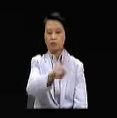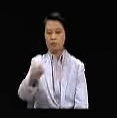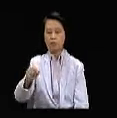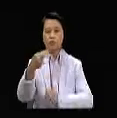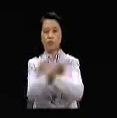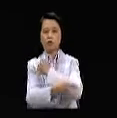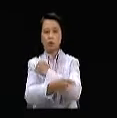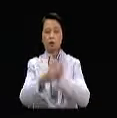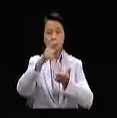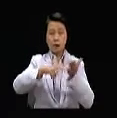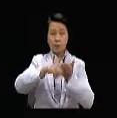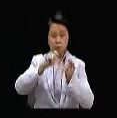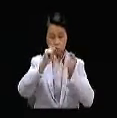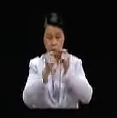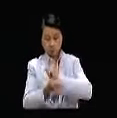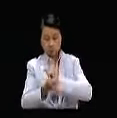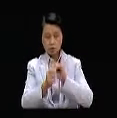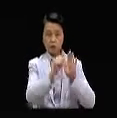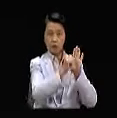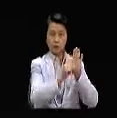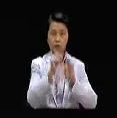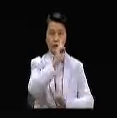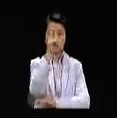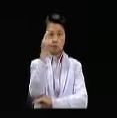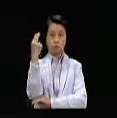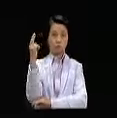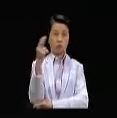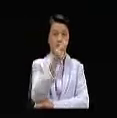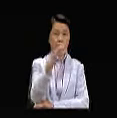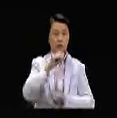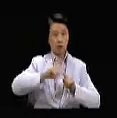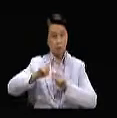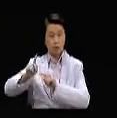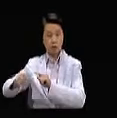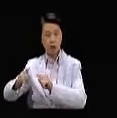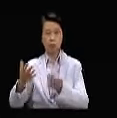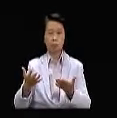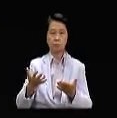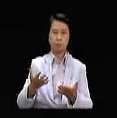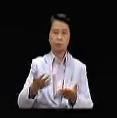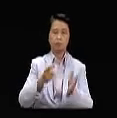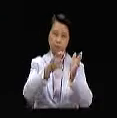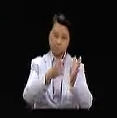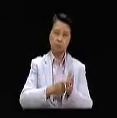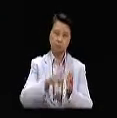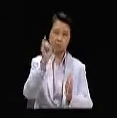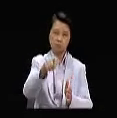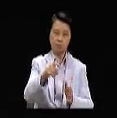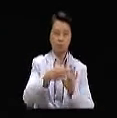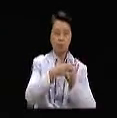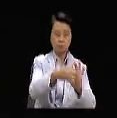apo apo pindahan kepada akta-akta perhutanan dan sebagai yang seumpamanya memerlukan kepada